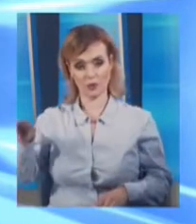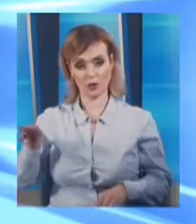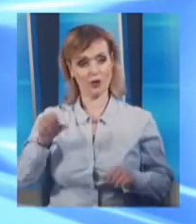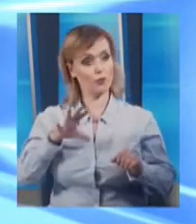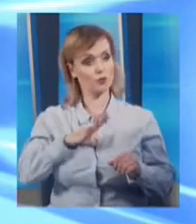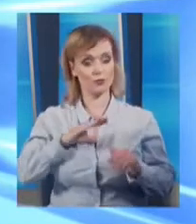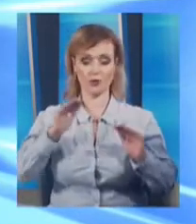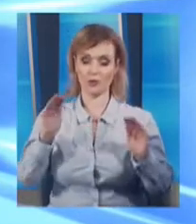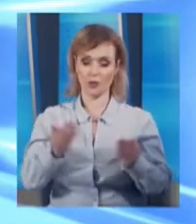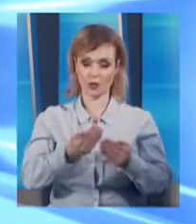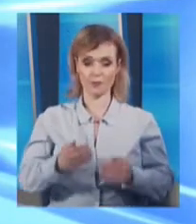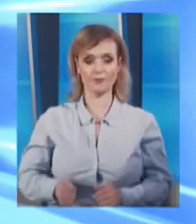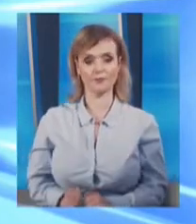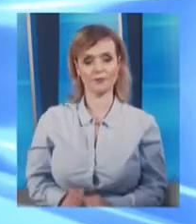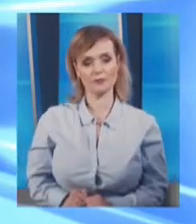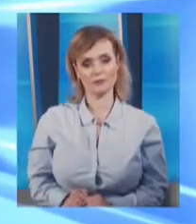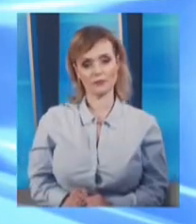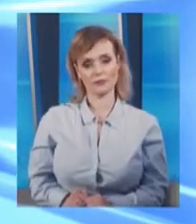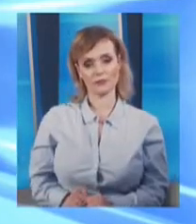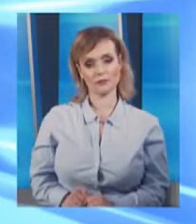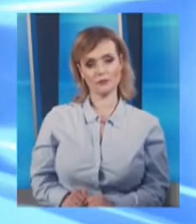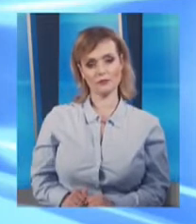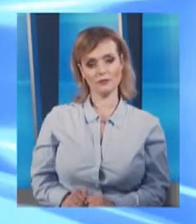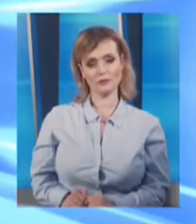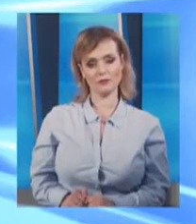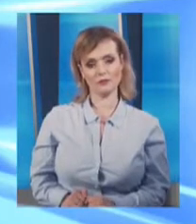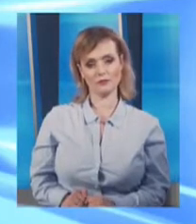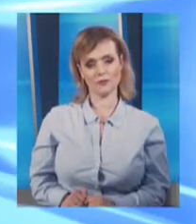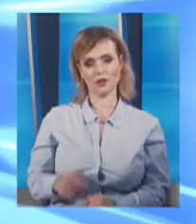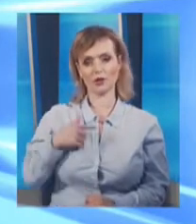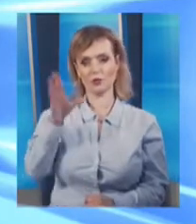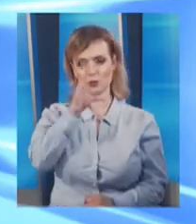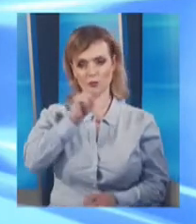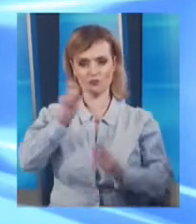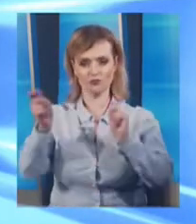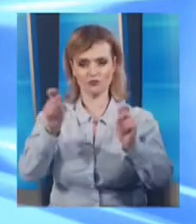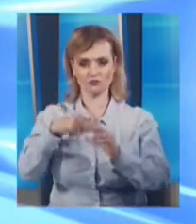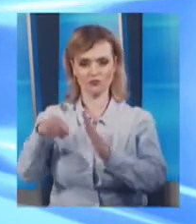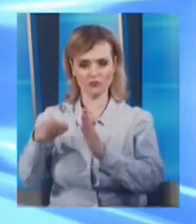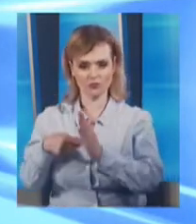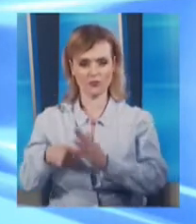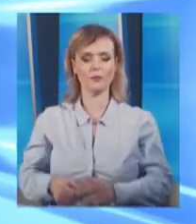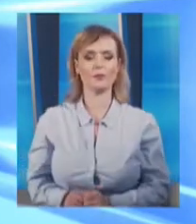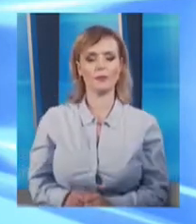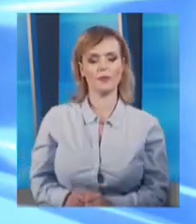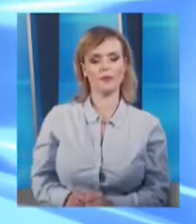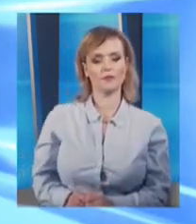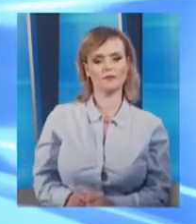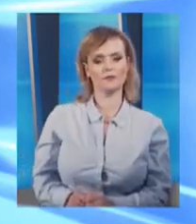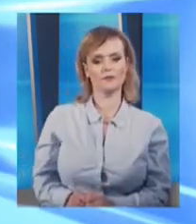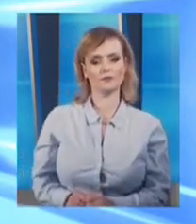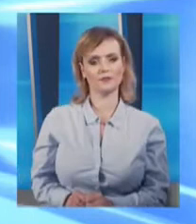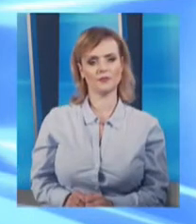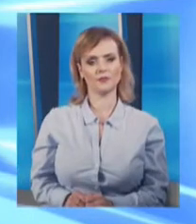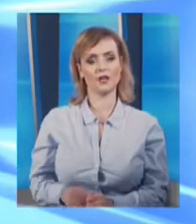și mai devreme, ca să reușim să adresăm cât mai multe întrebări, rămâne la dumneavoastră, doamna Grosu, care